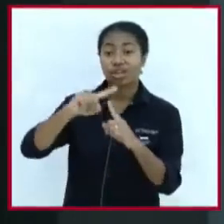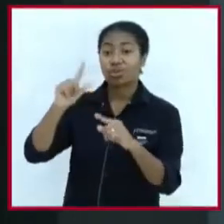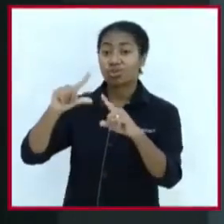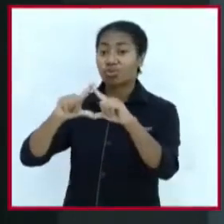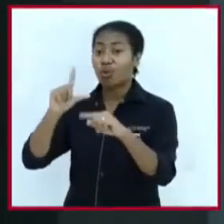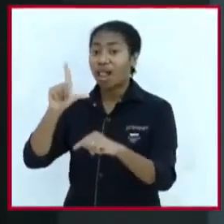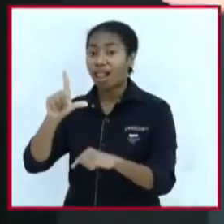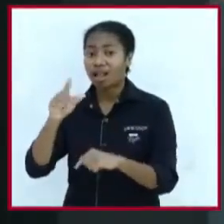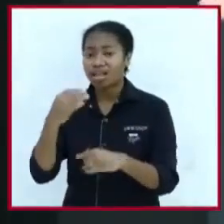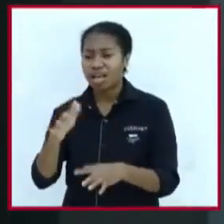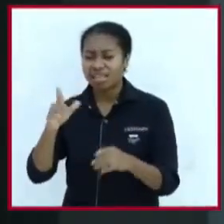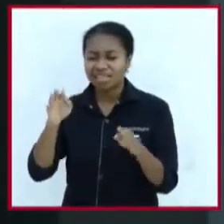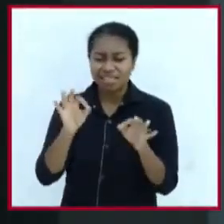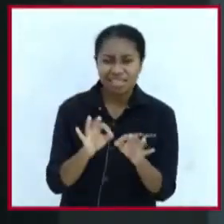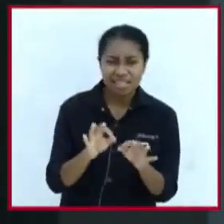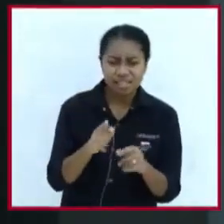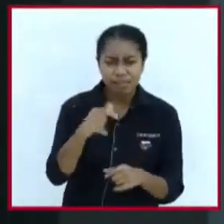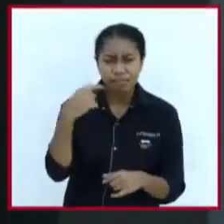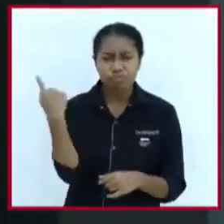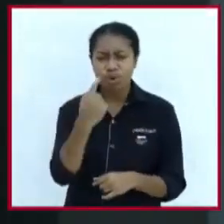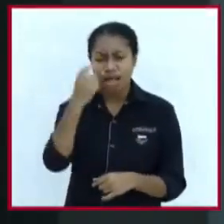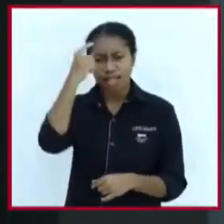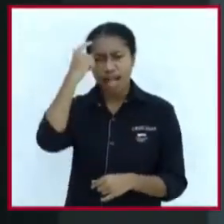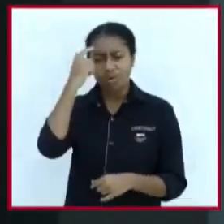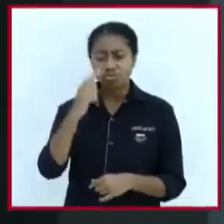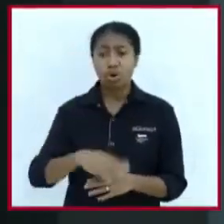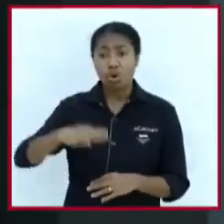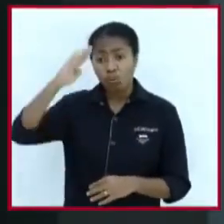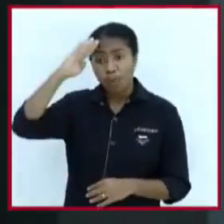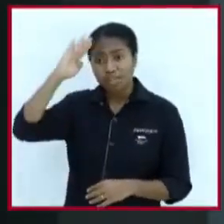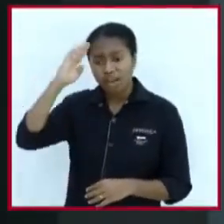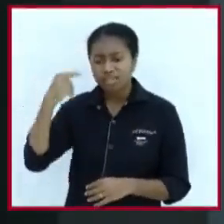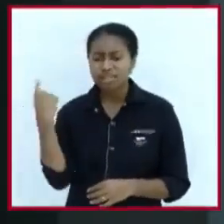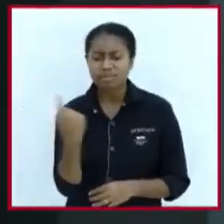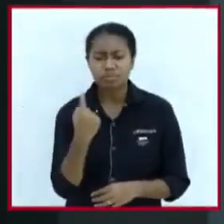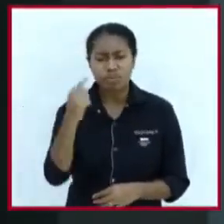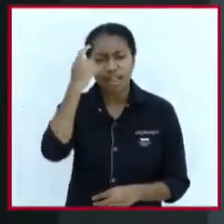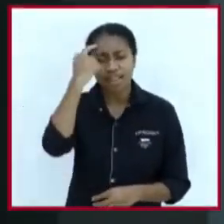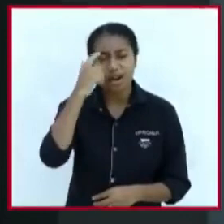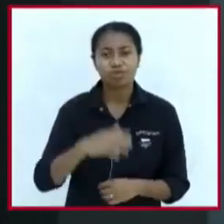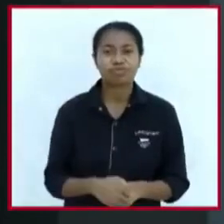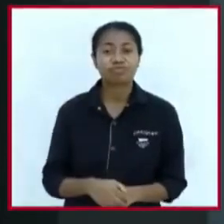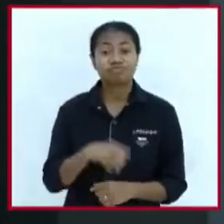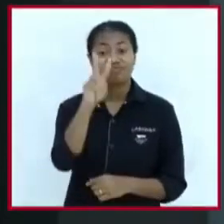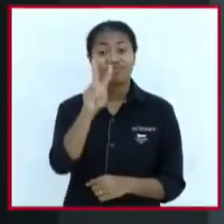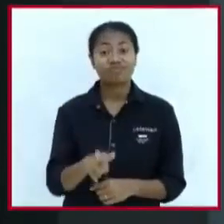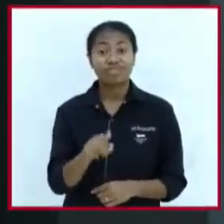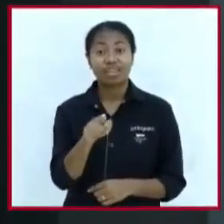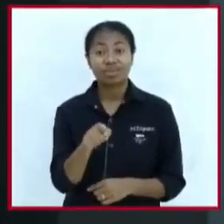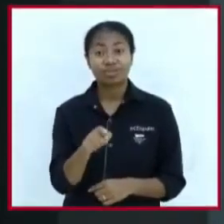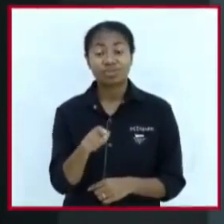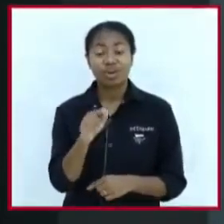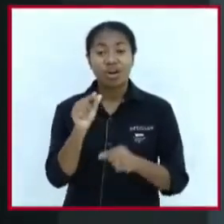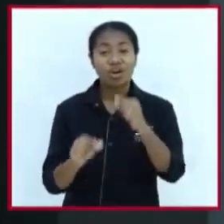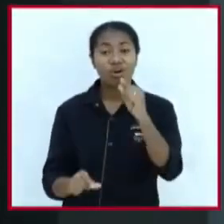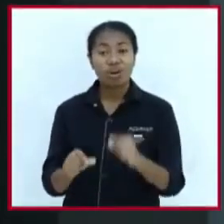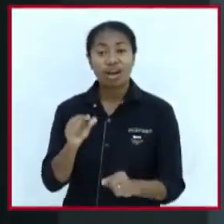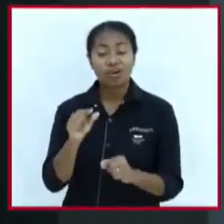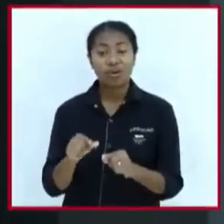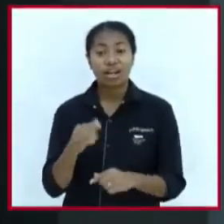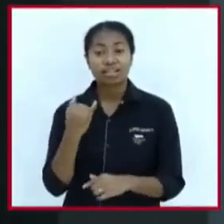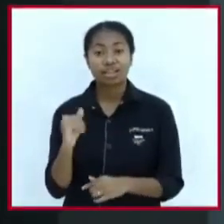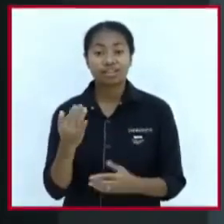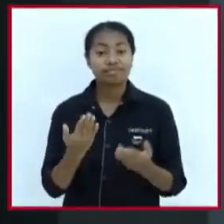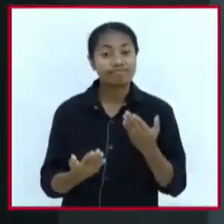semua Tata Upacara agama Yahudi jadi kelihatannya dia adalah orang Yahudi dan